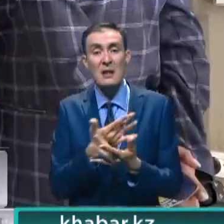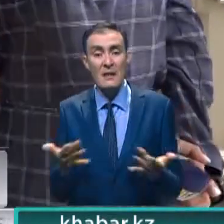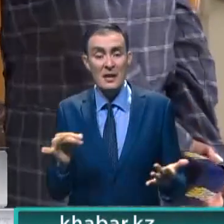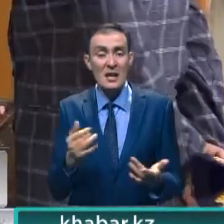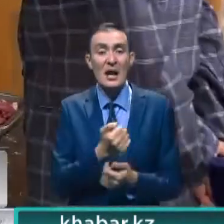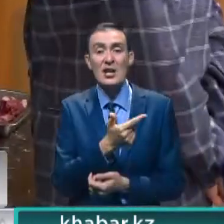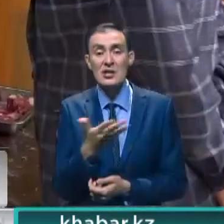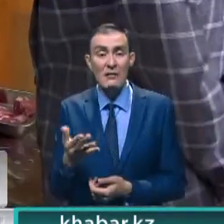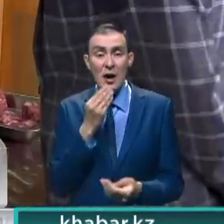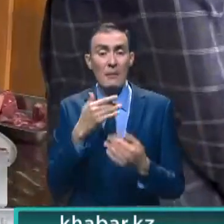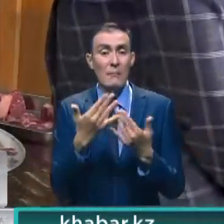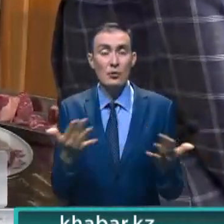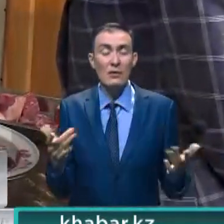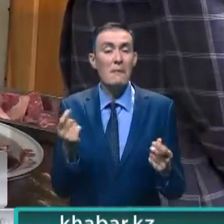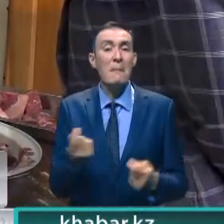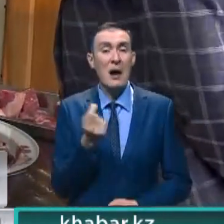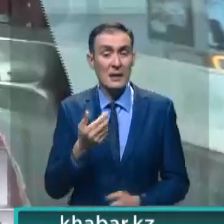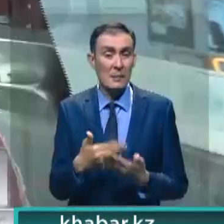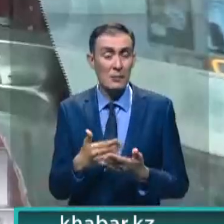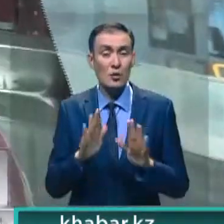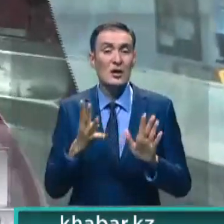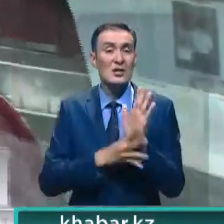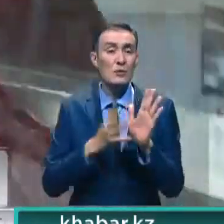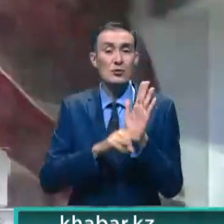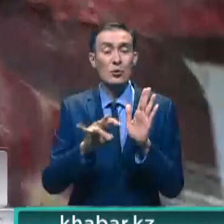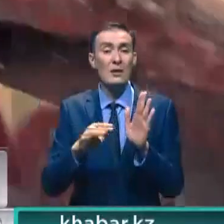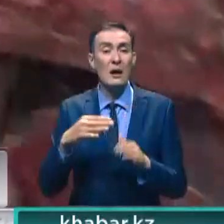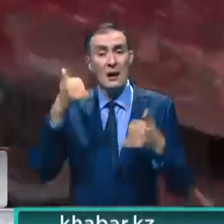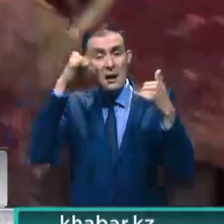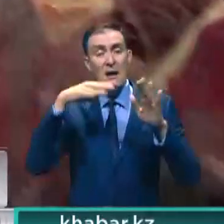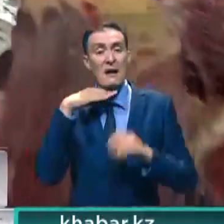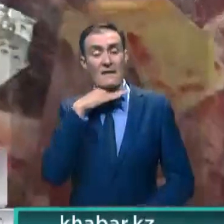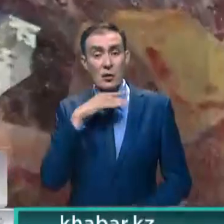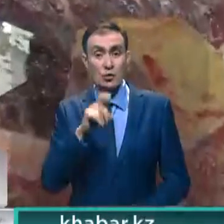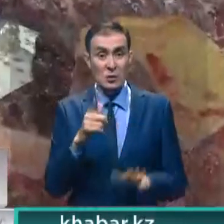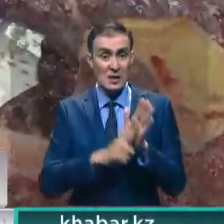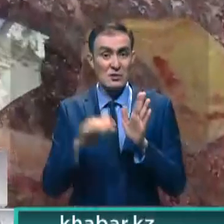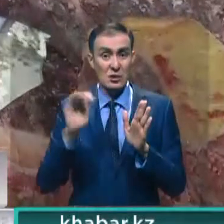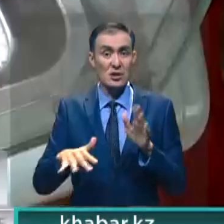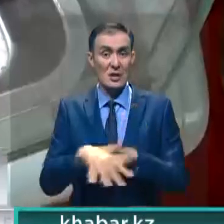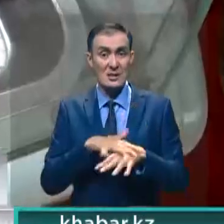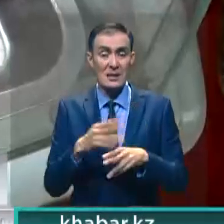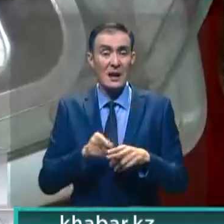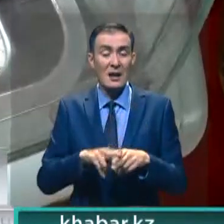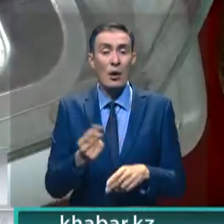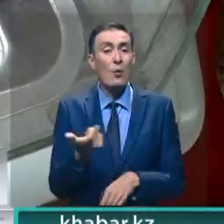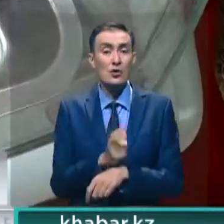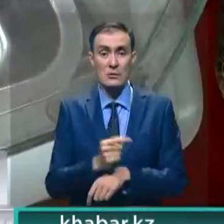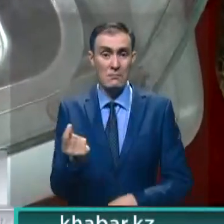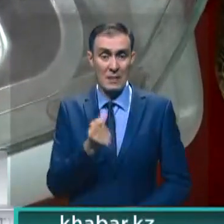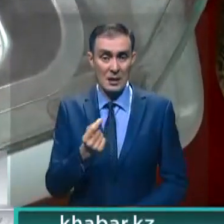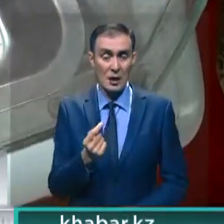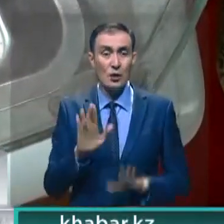количество приобретенных продуктов небольшое. К примеру, взяли лишь 90 тонн говядины. Для 170-тысячного населения это капля в море.